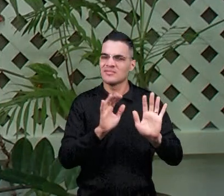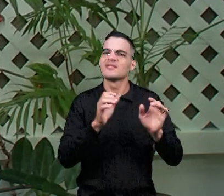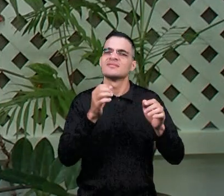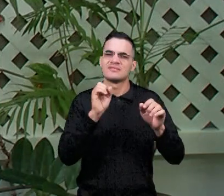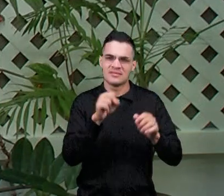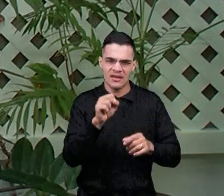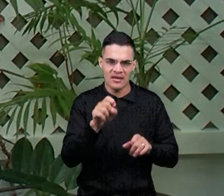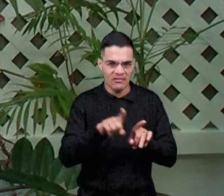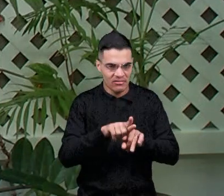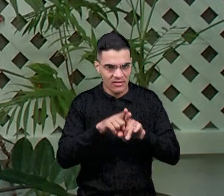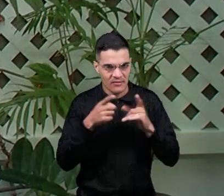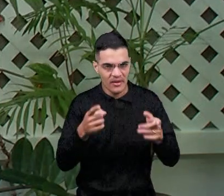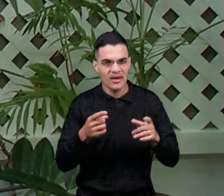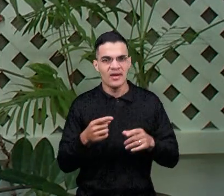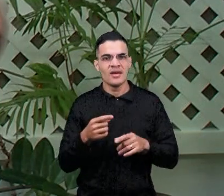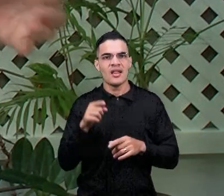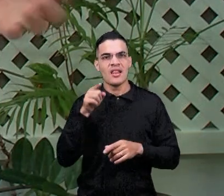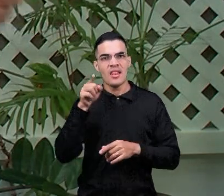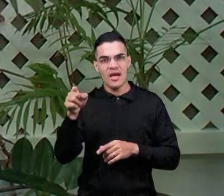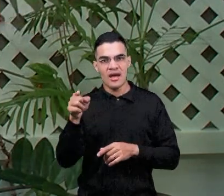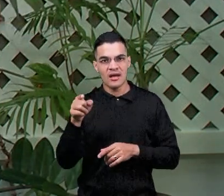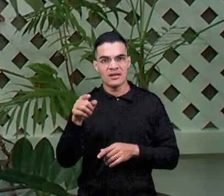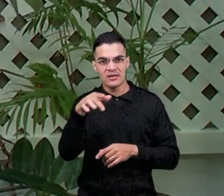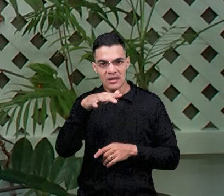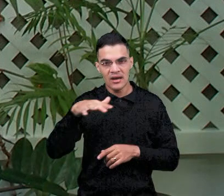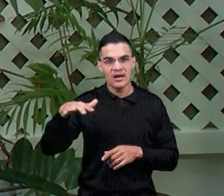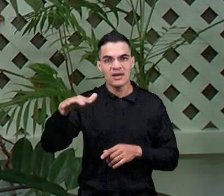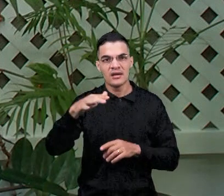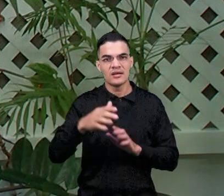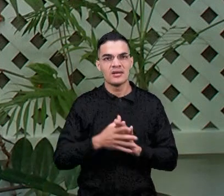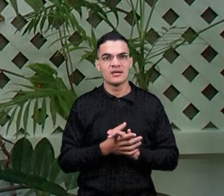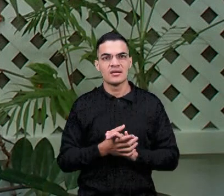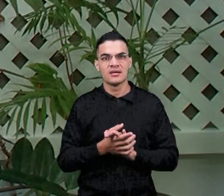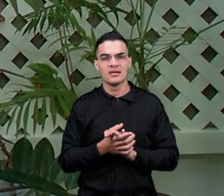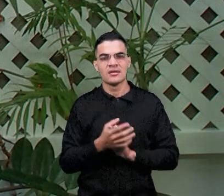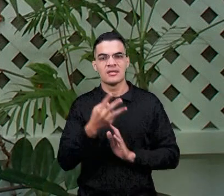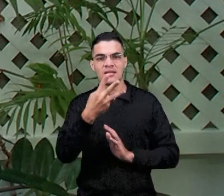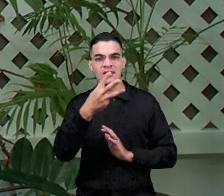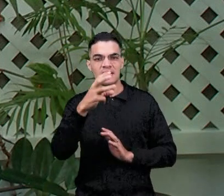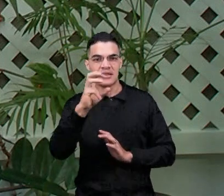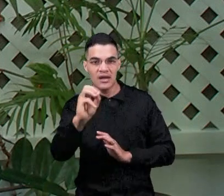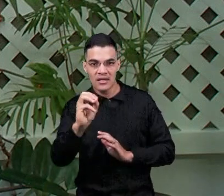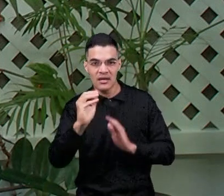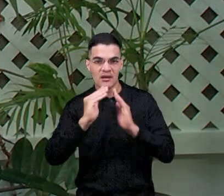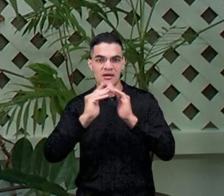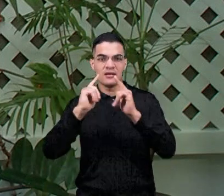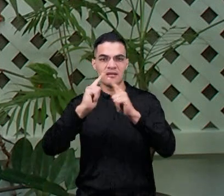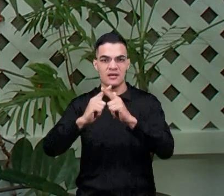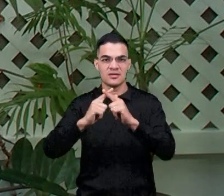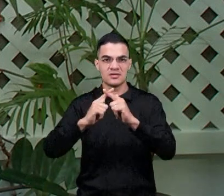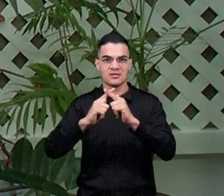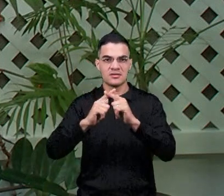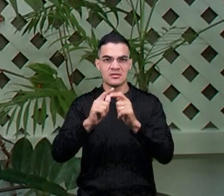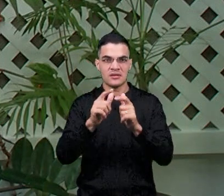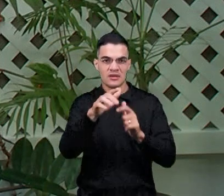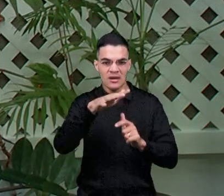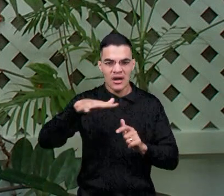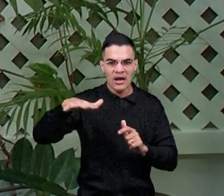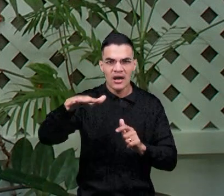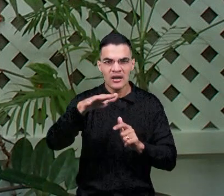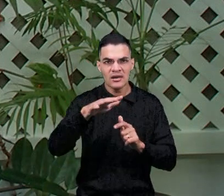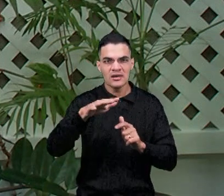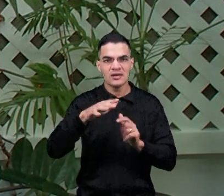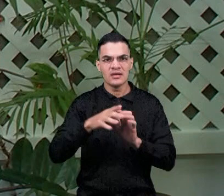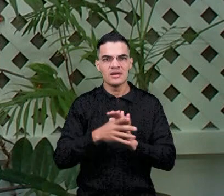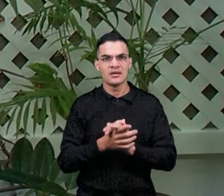voir. Et parmi les 30, je veux dire, parmi les 30 églises éparpillées par